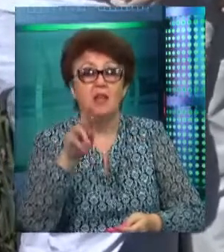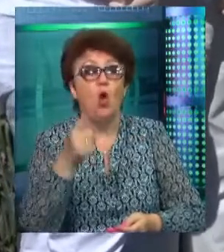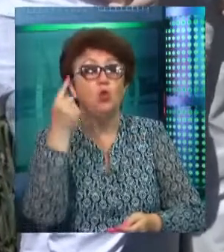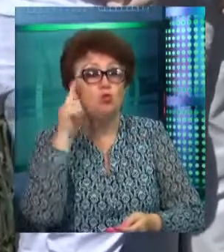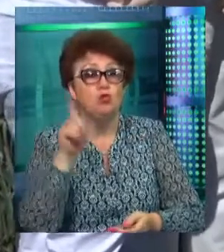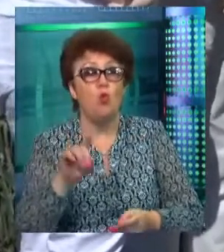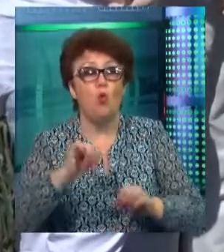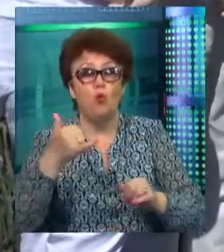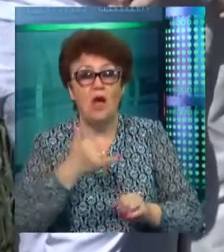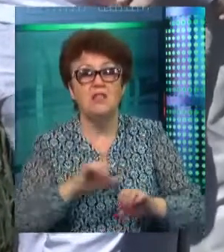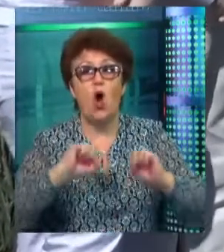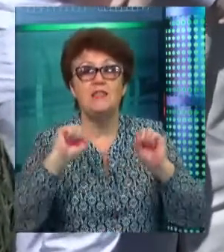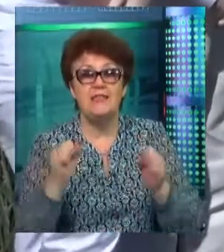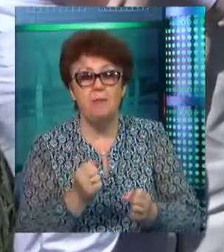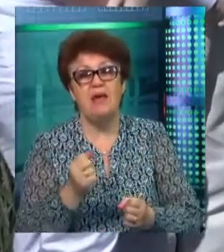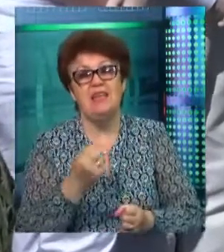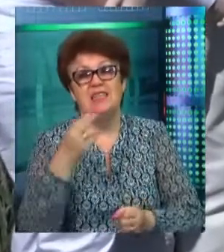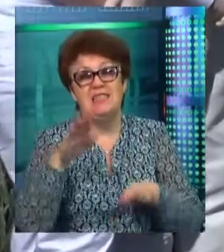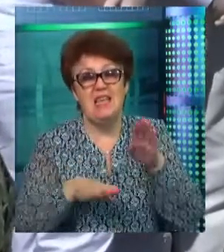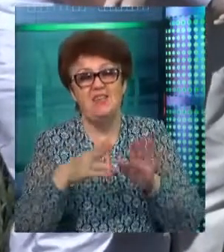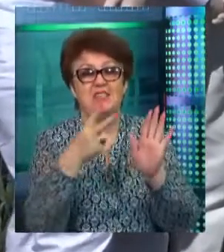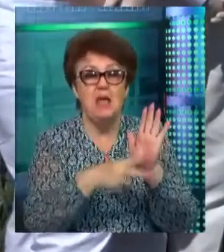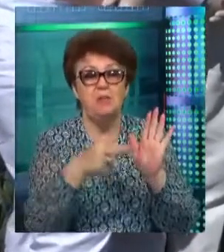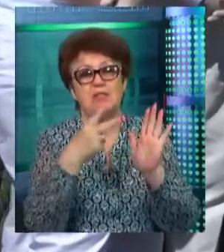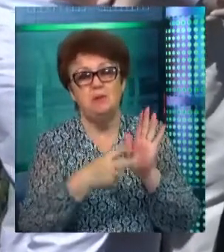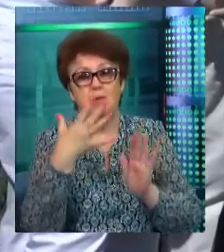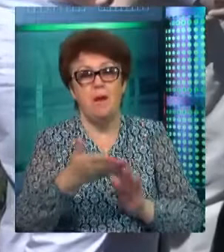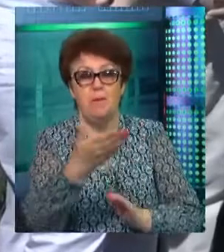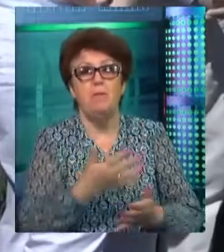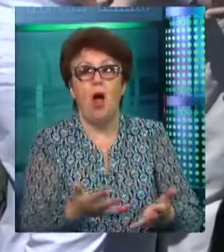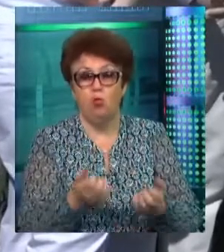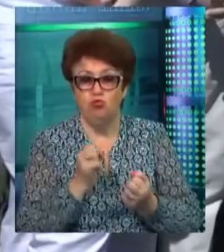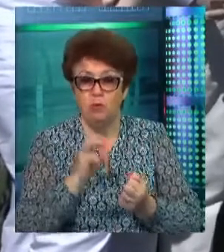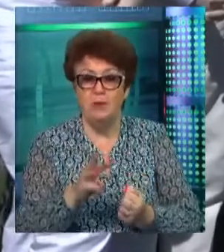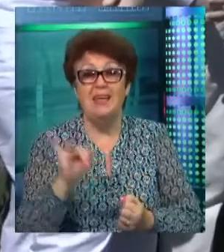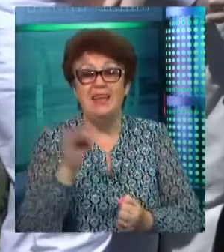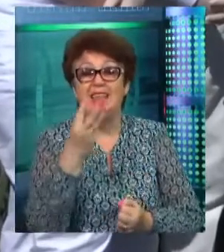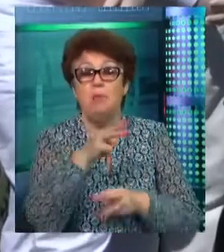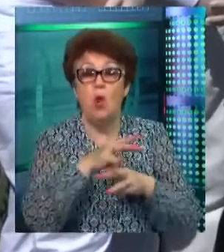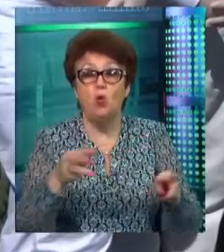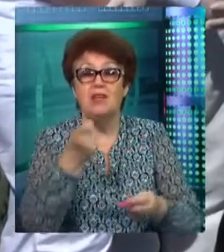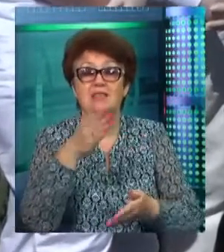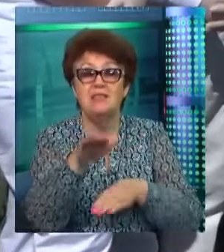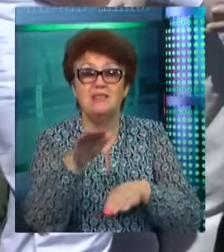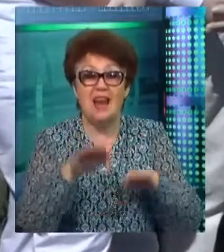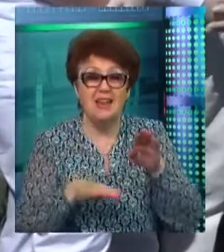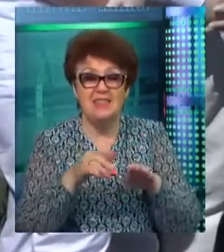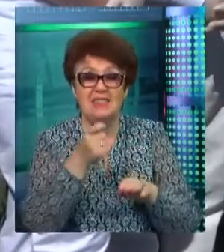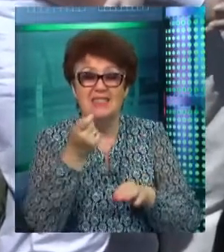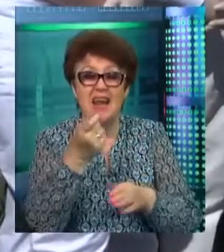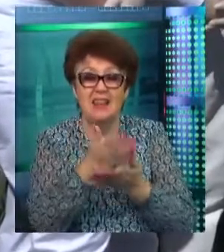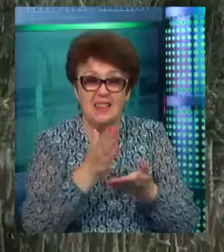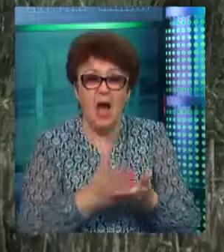озимые в среднем где-то центров 70 75 мм по лучшего на 1 и 3 миллиона тонн зерна в этом году